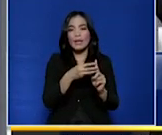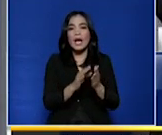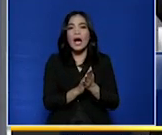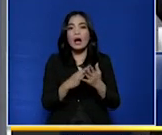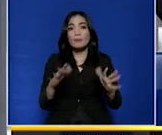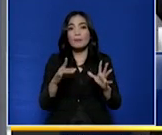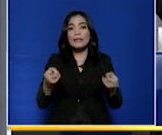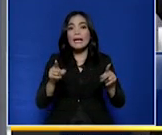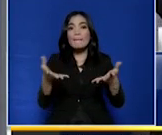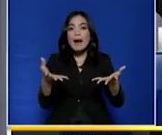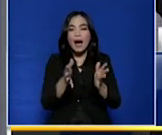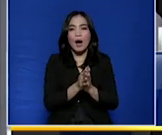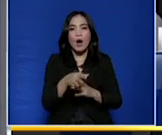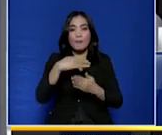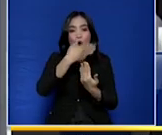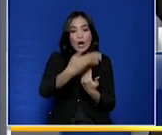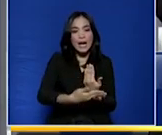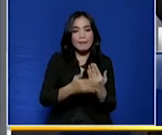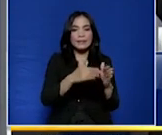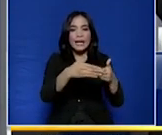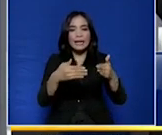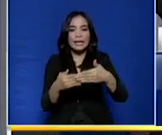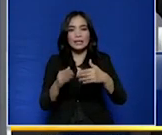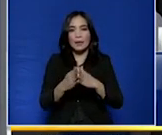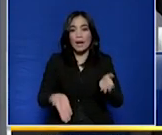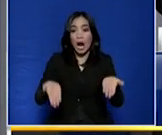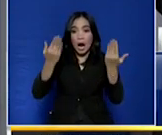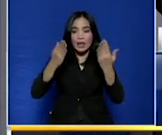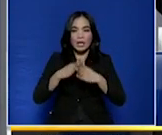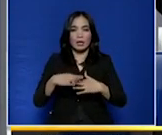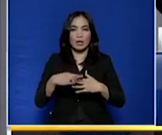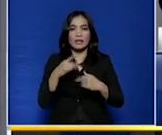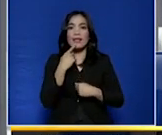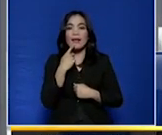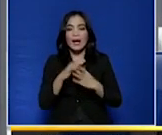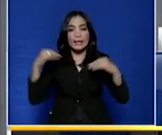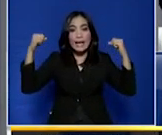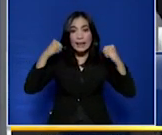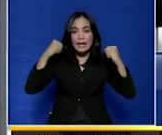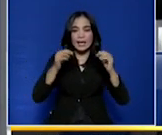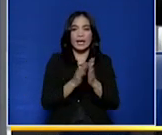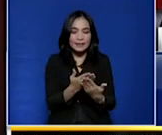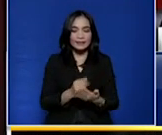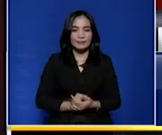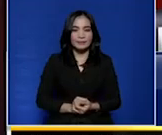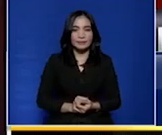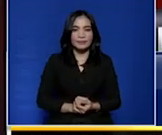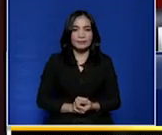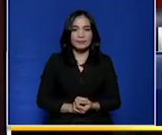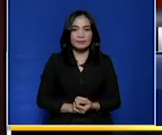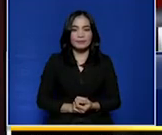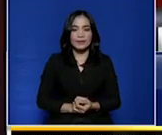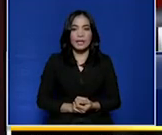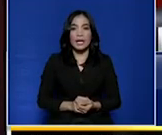program teknis untuk mengangkat derajat kesehatan pendidikan dan lapangan pekerjaan yang cukup silakan jauh lebih